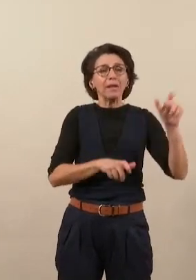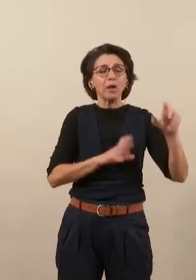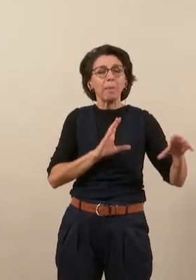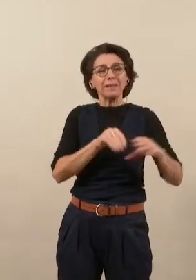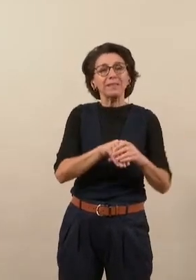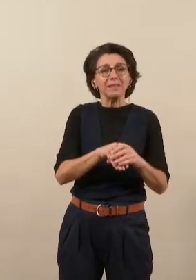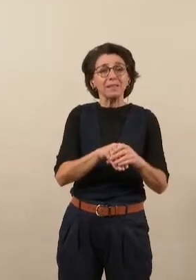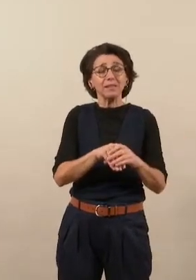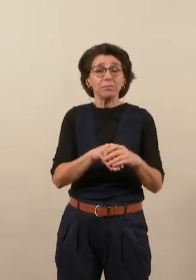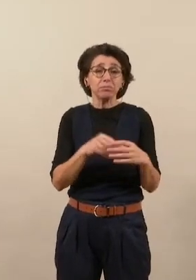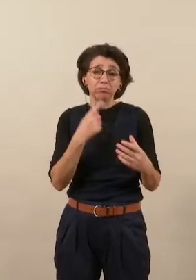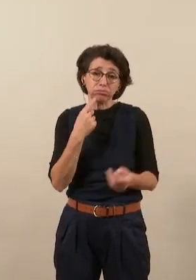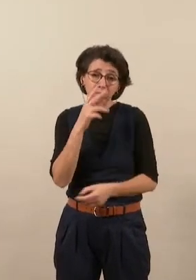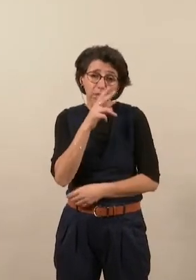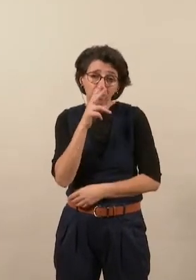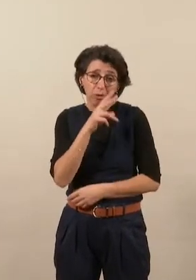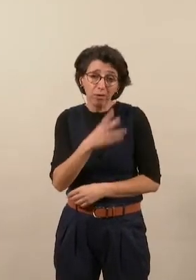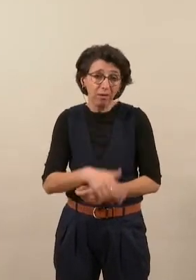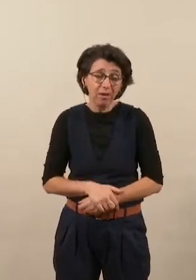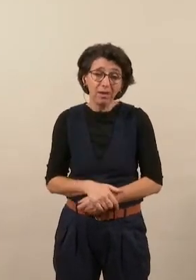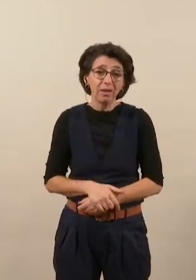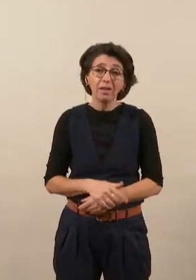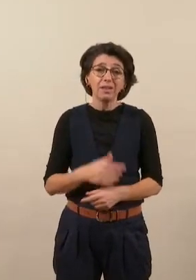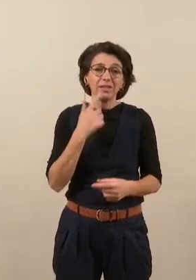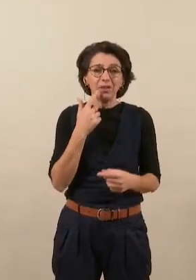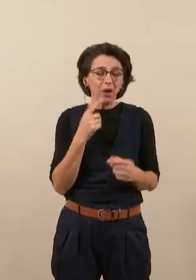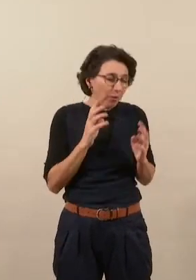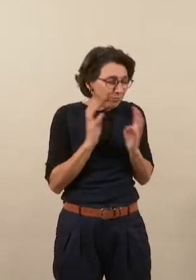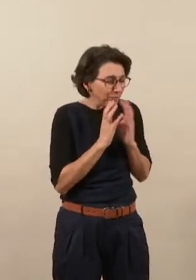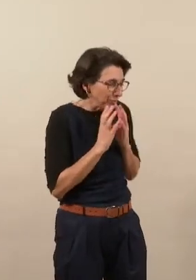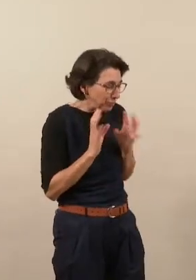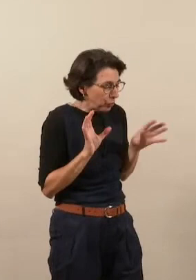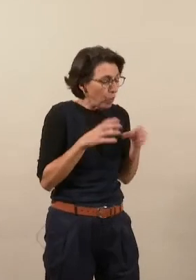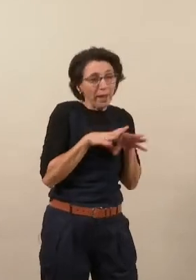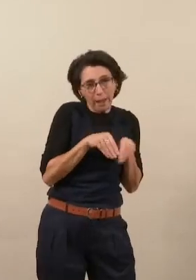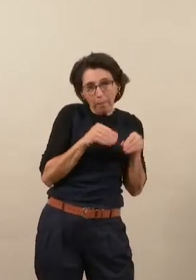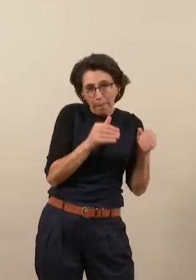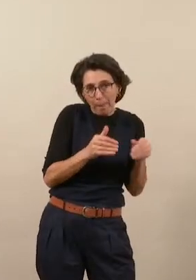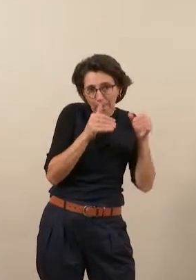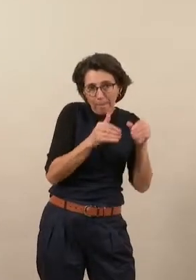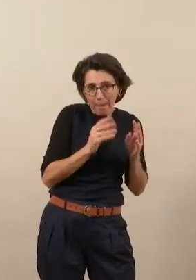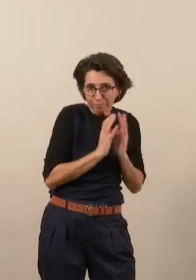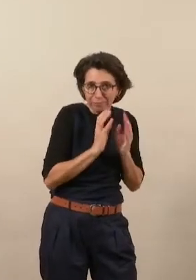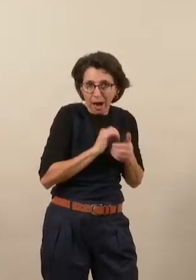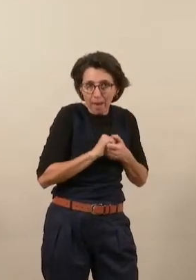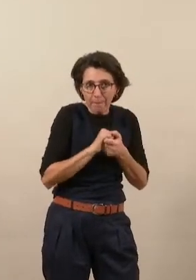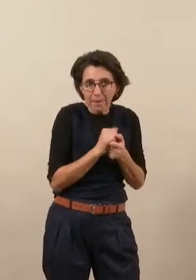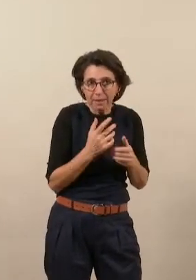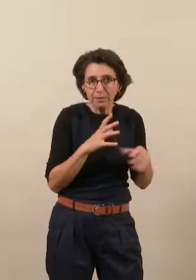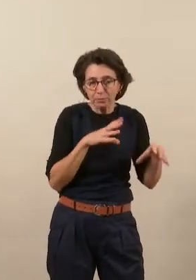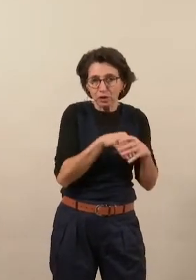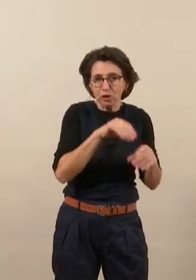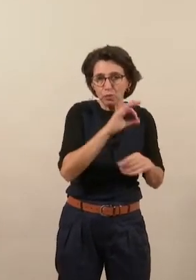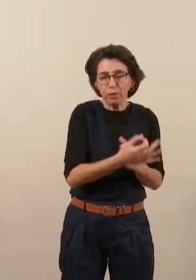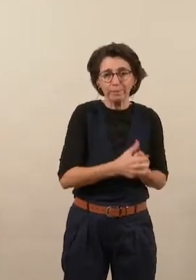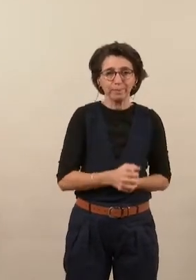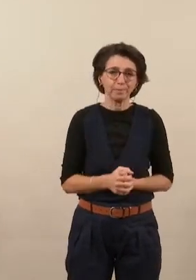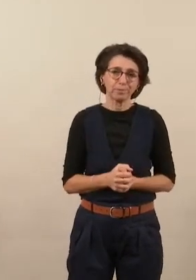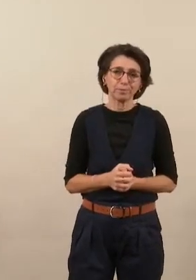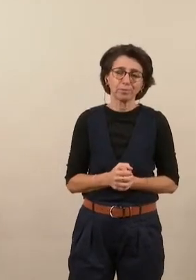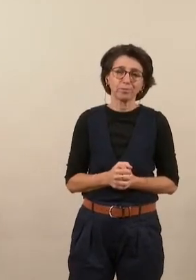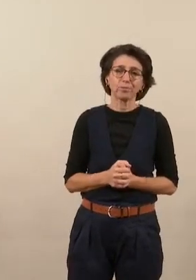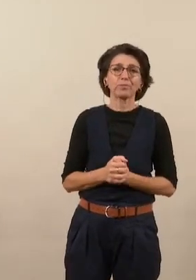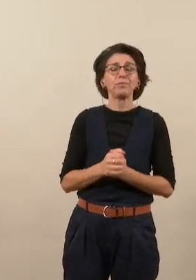tout simplement ridicule. Votre entre-soi habituel, finalement. Ce qui est confirmé par la restauration